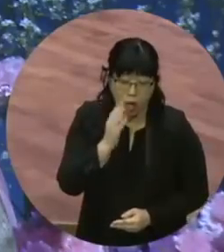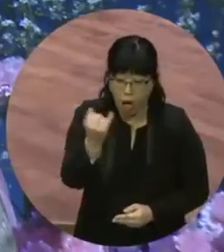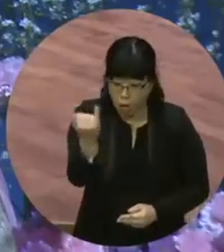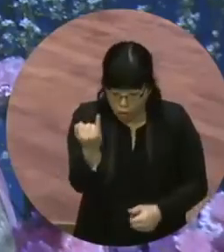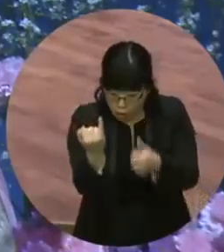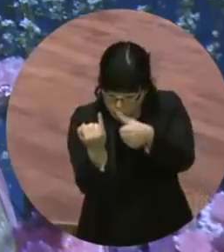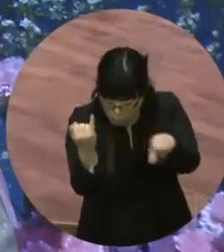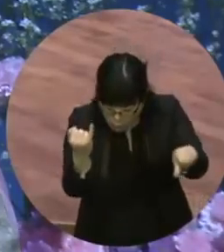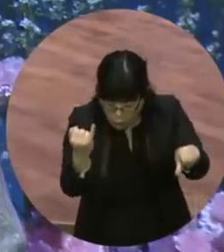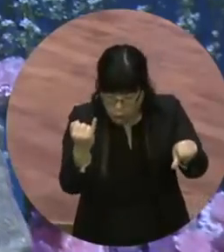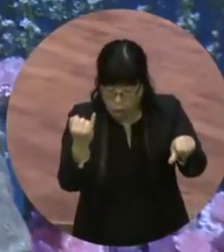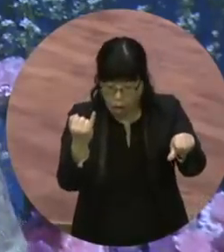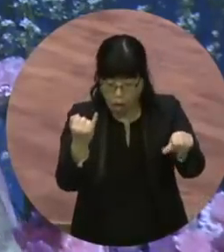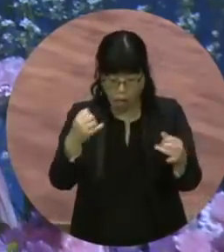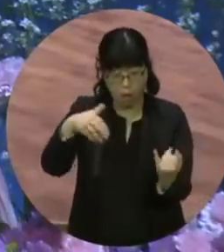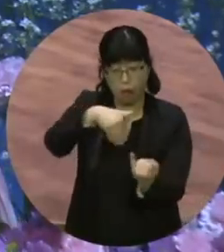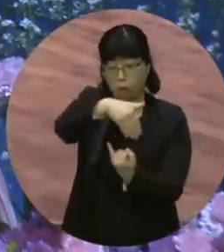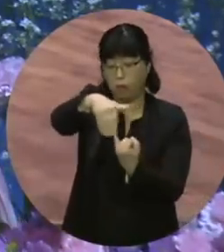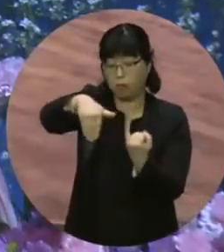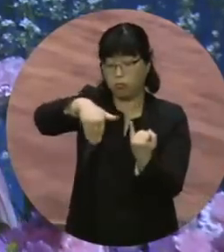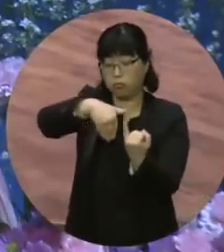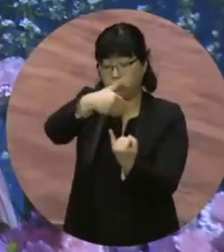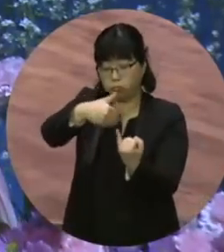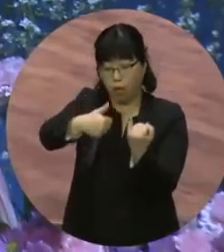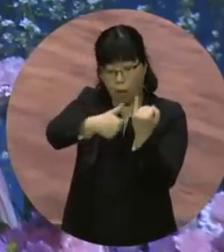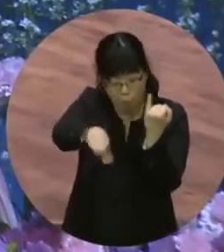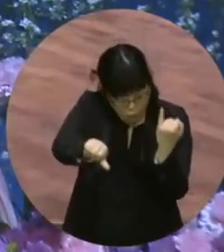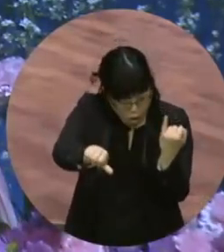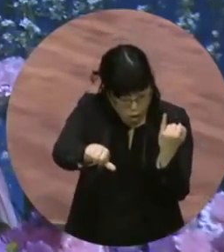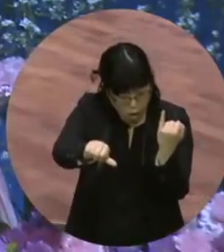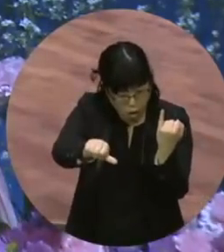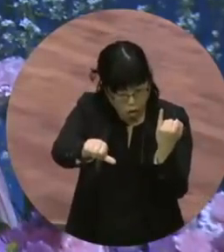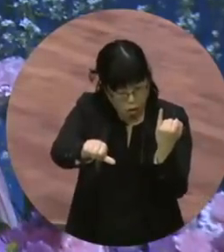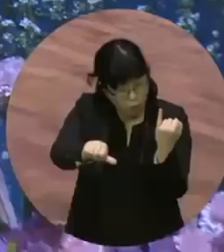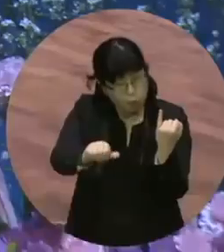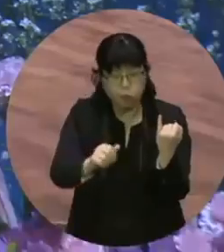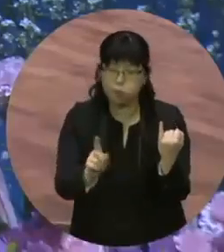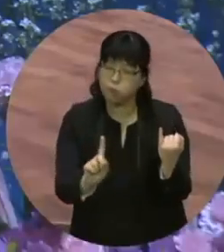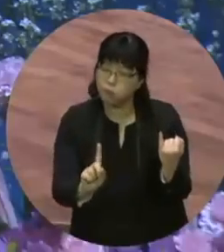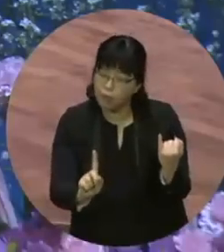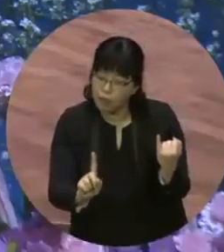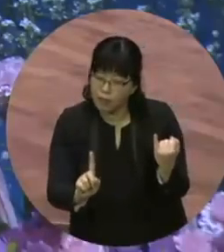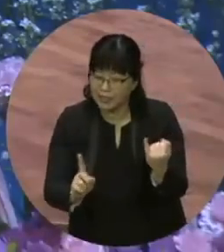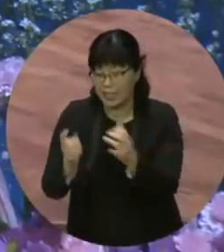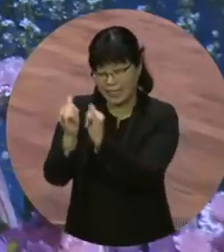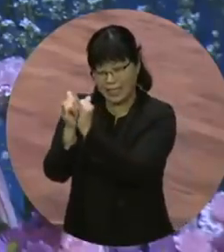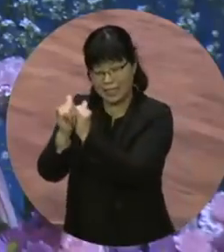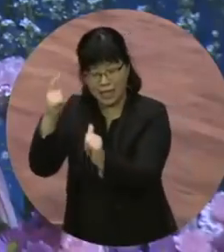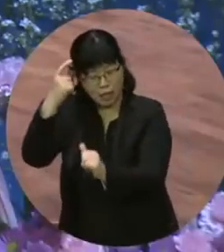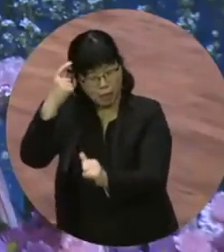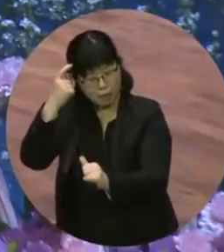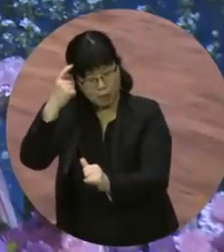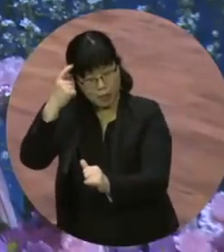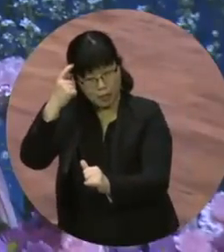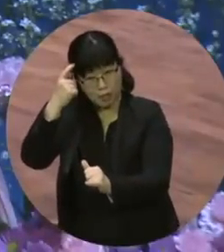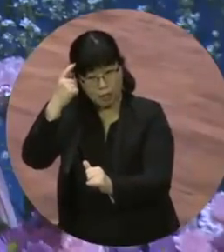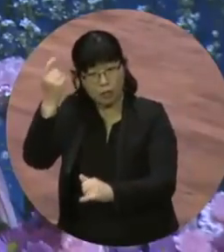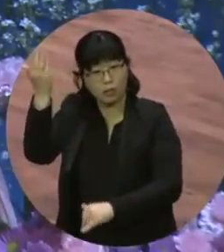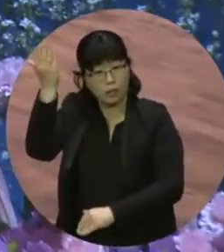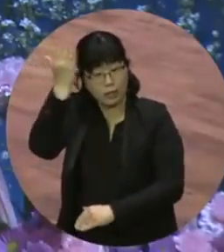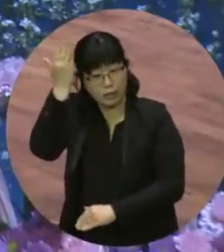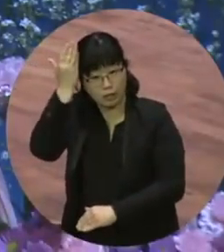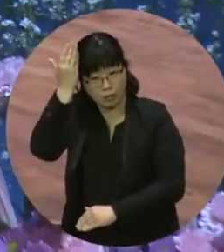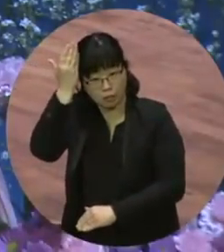이성의학으로는 절대로 이해할 수 없는 그런 내용이에요.